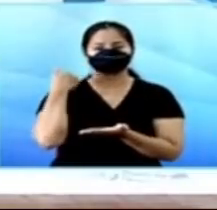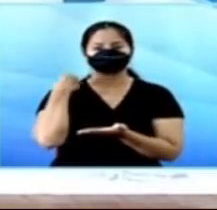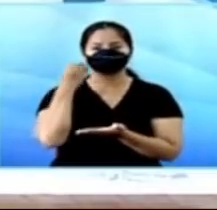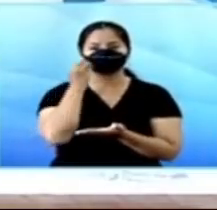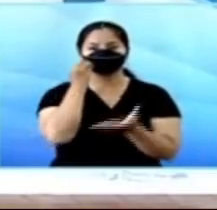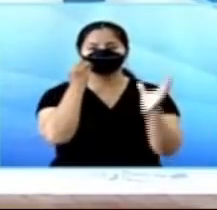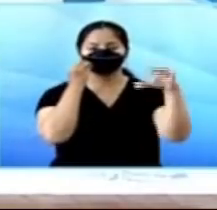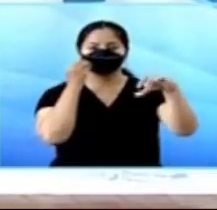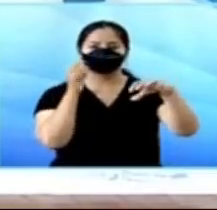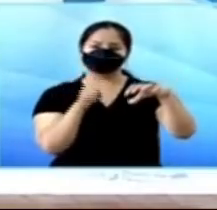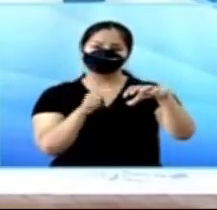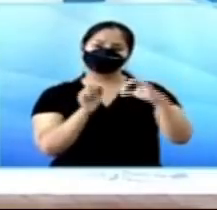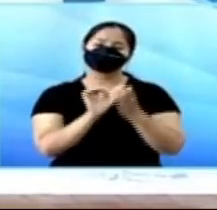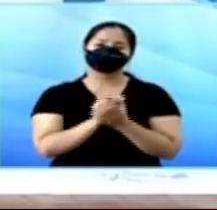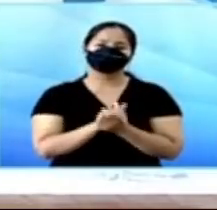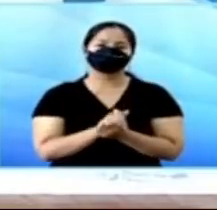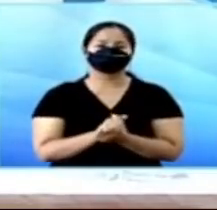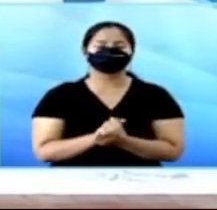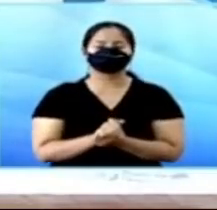ะพังหมึก